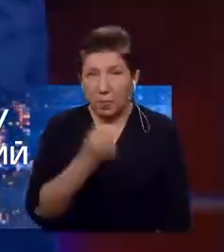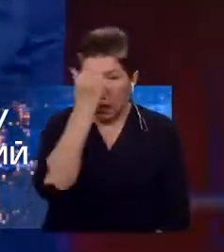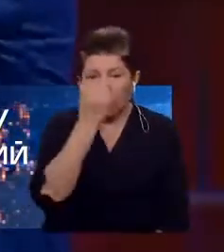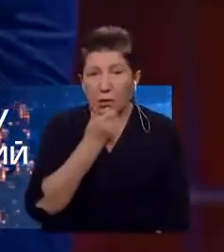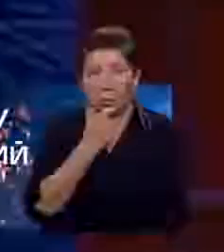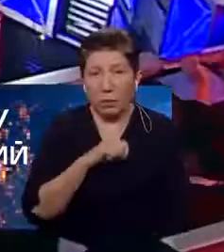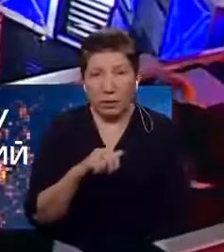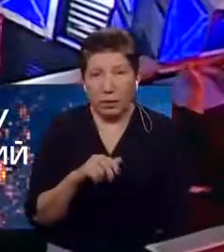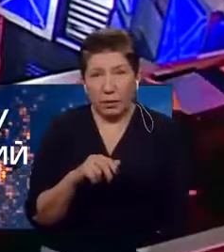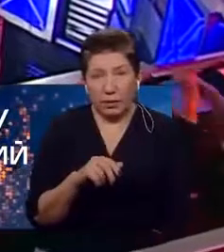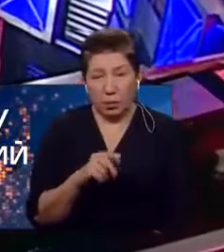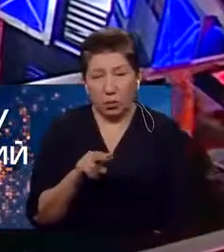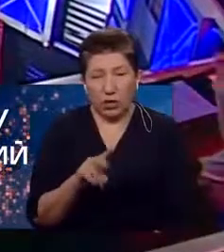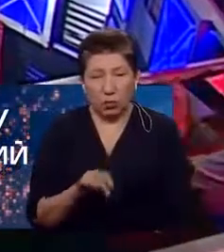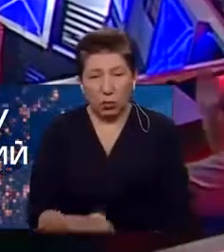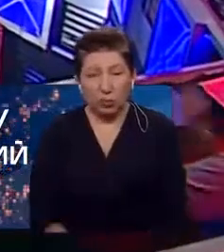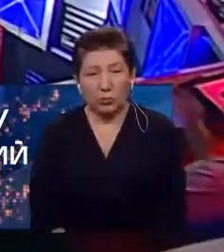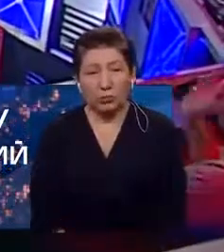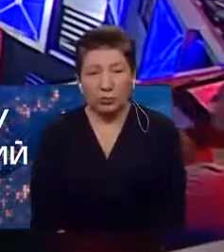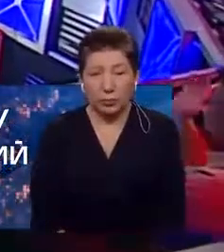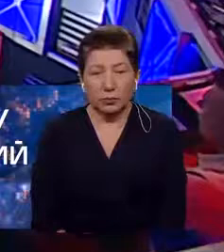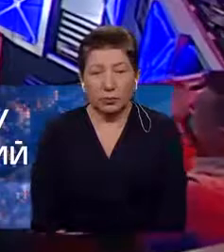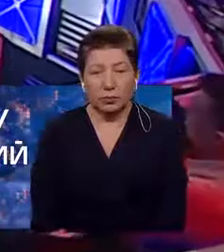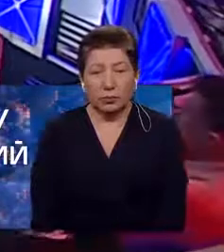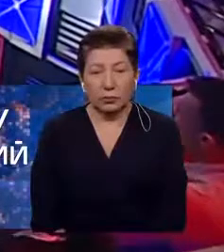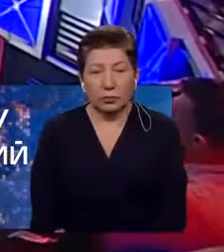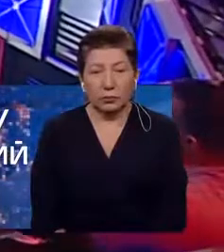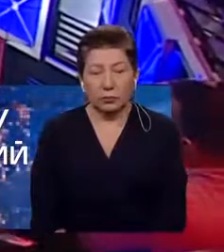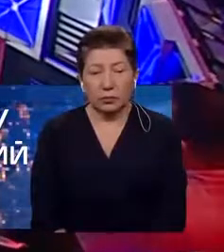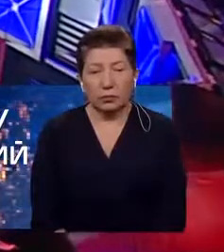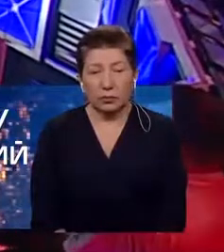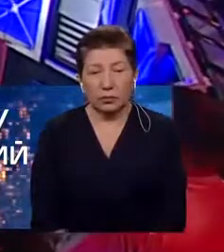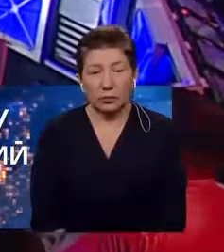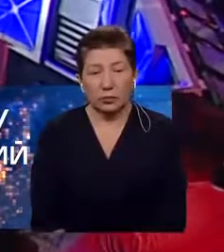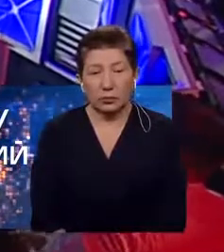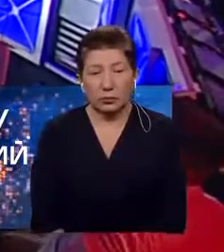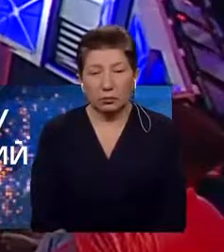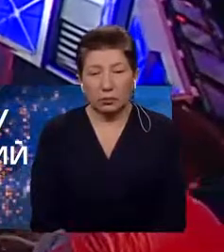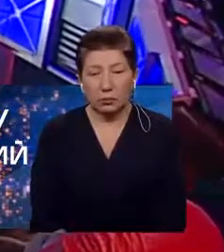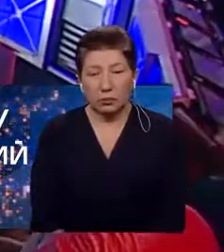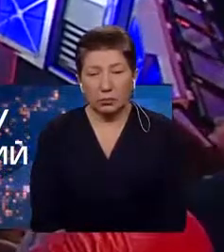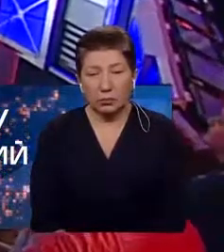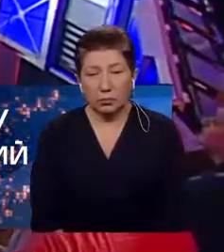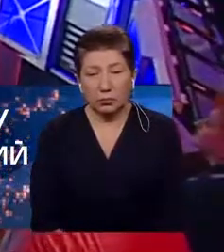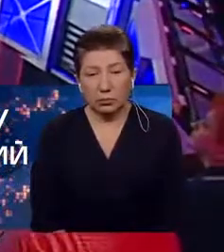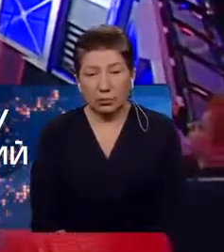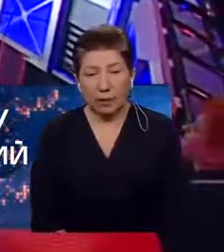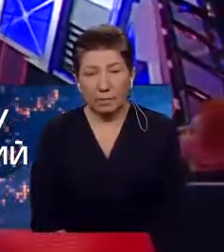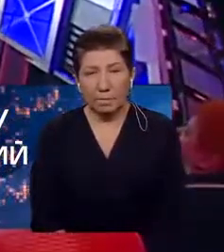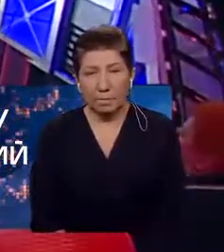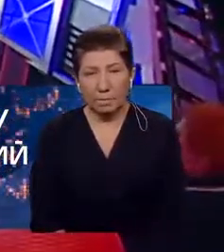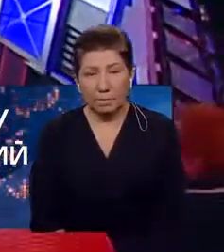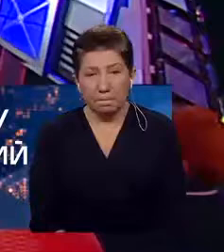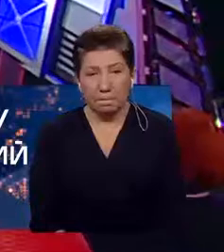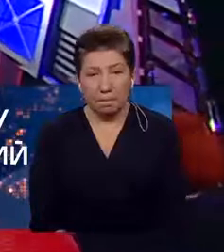Пан Коболєв, будь ласка, мікрофон ваш. Прошу. Дякую вам, що ви залишились з нами. І продовжуйте. Ви хотіли далі